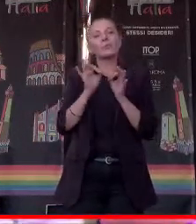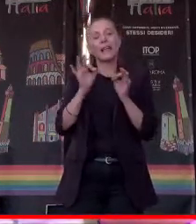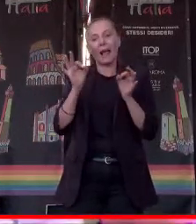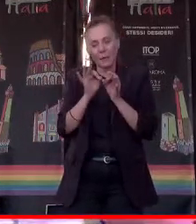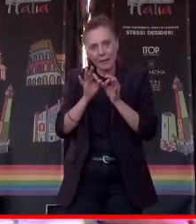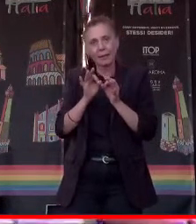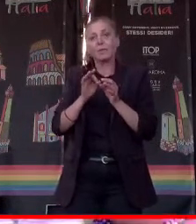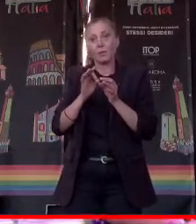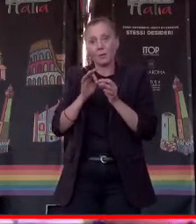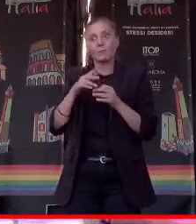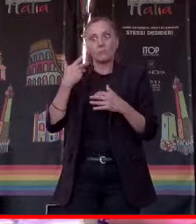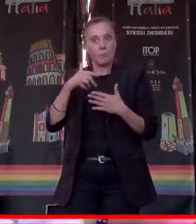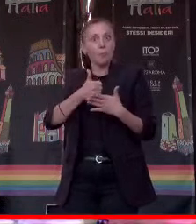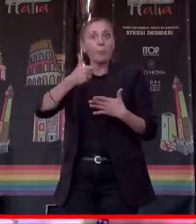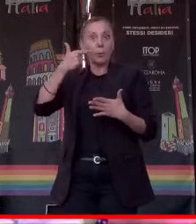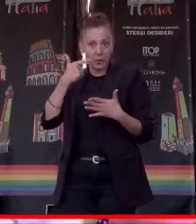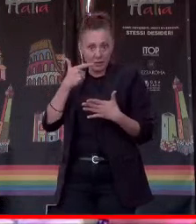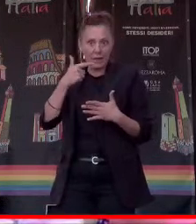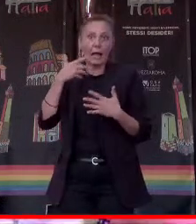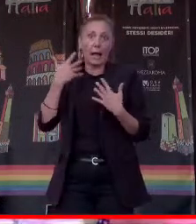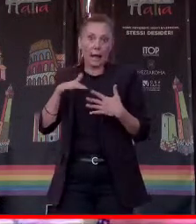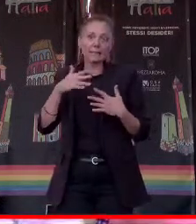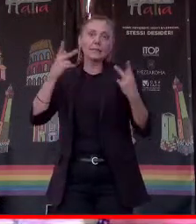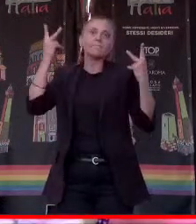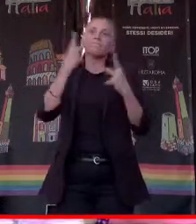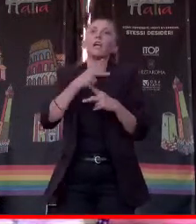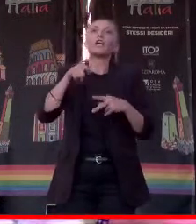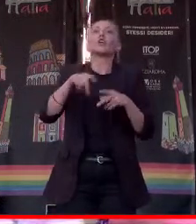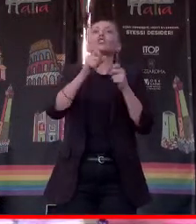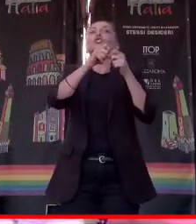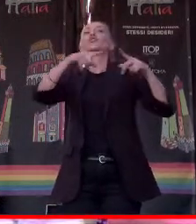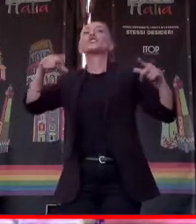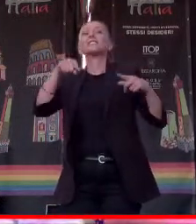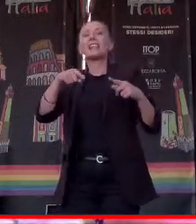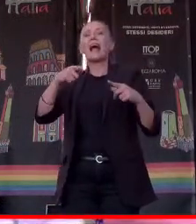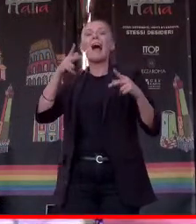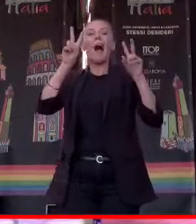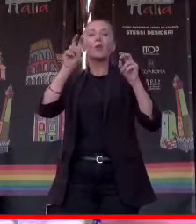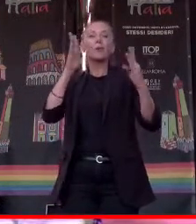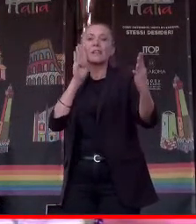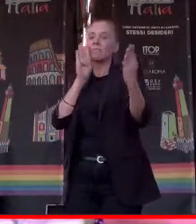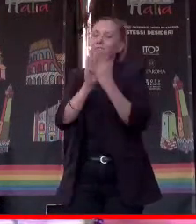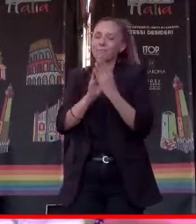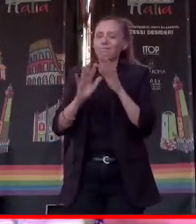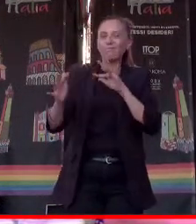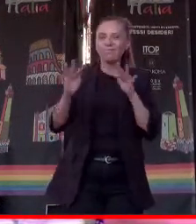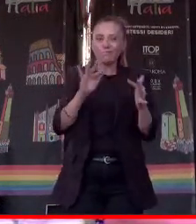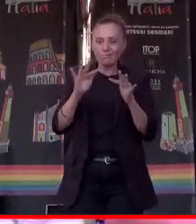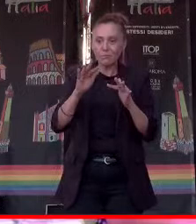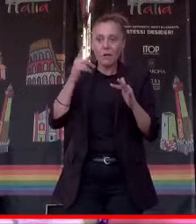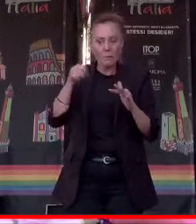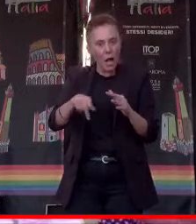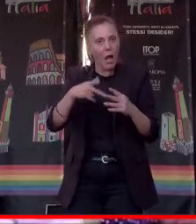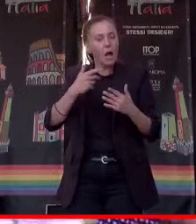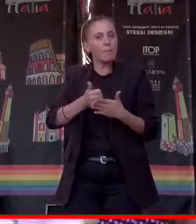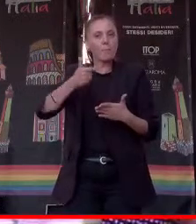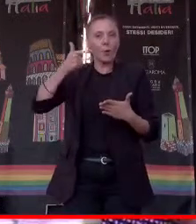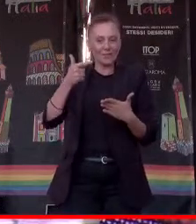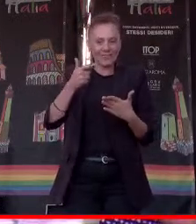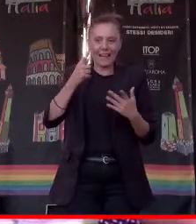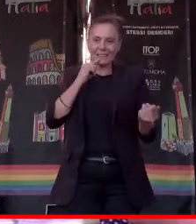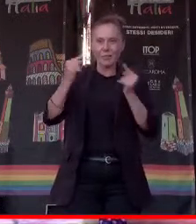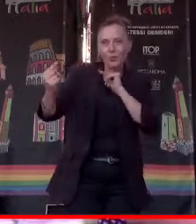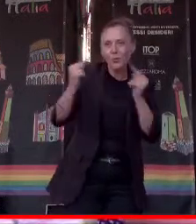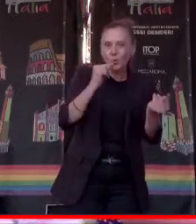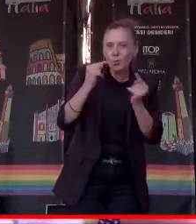non solo, non sono tanti gli appuntamenti in città in cui si affrontano questi argomenti, in cui si costruisce questa discussione di cui abbiamo